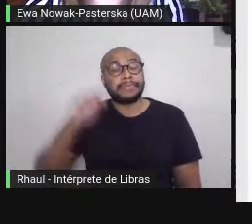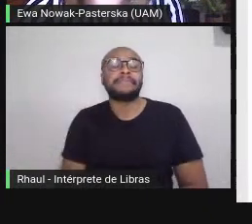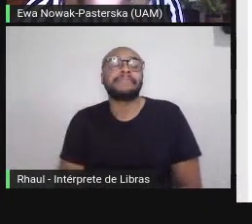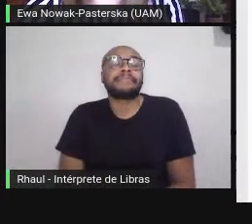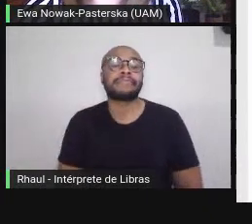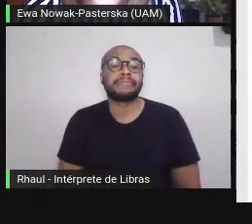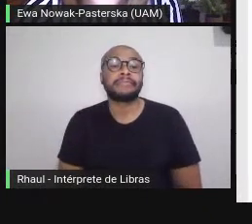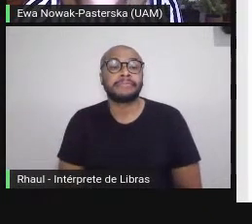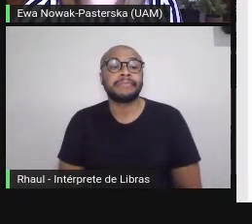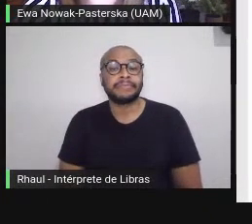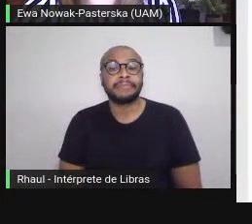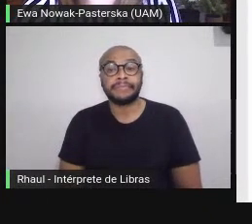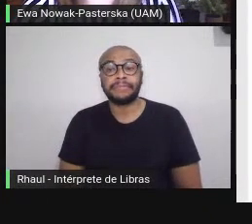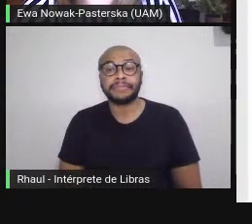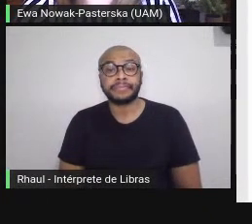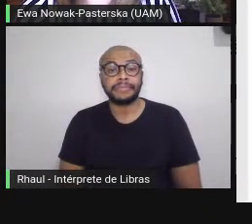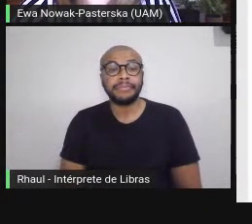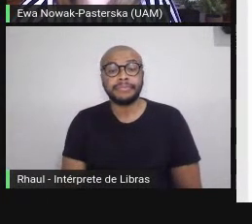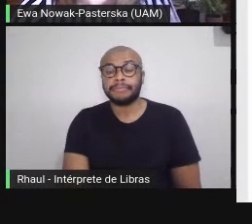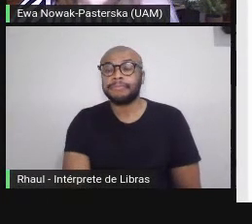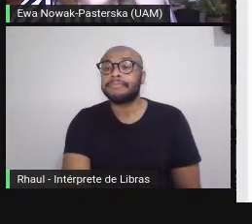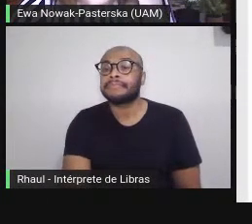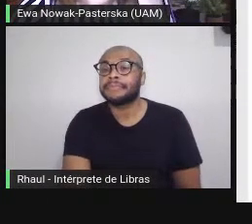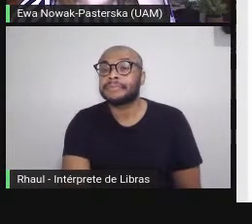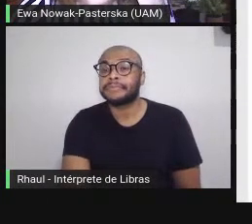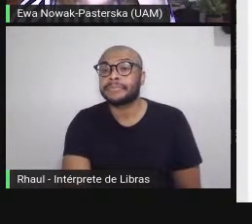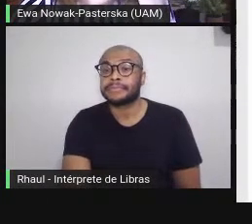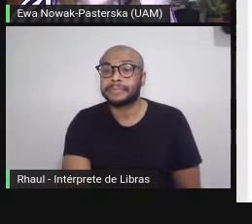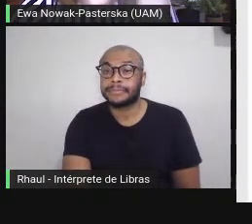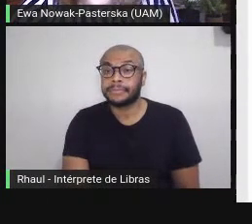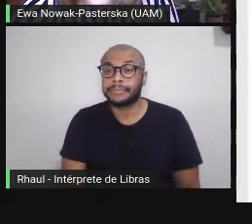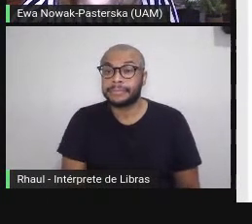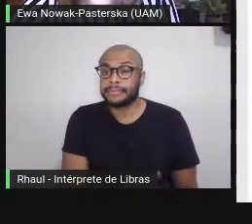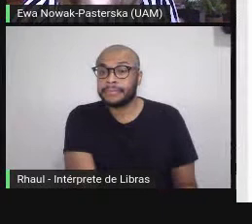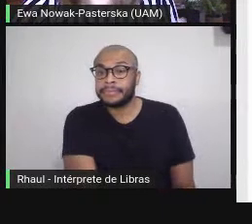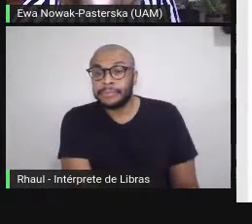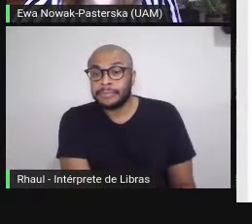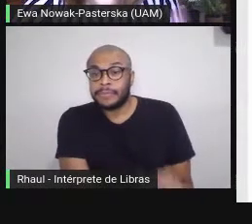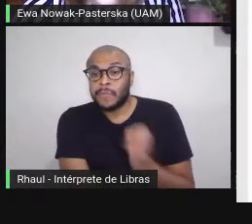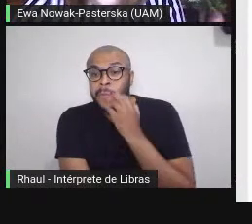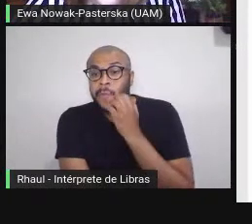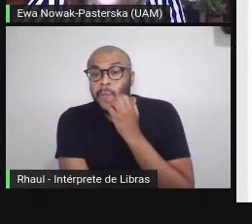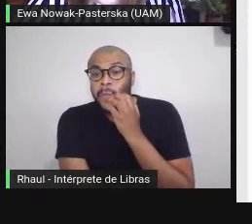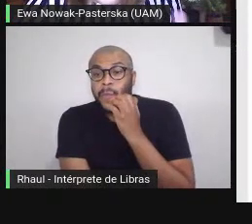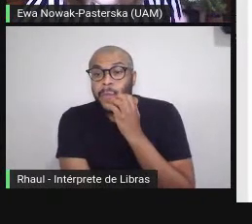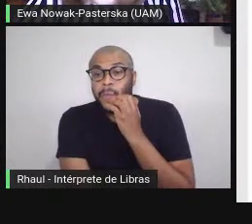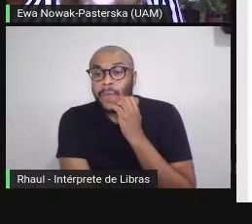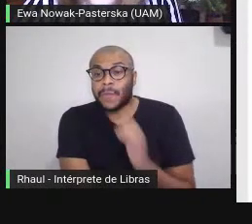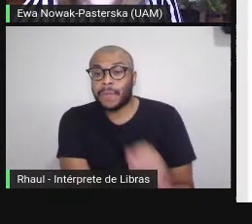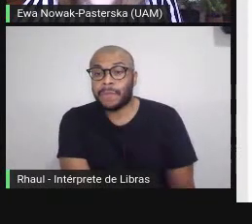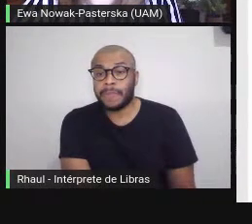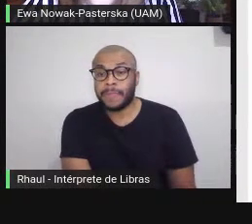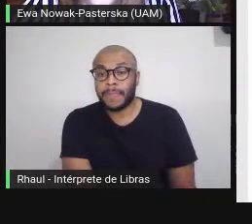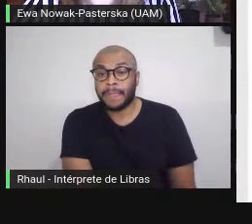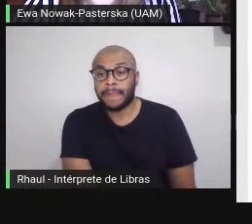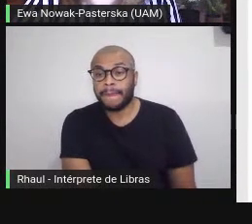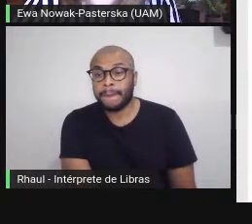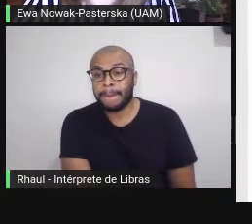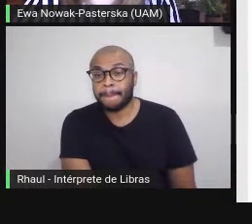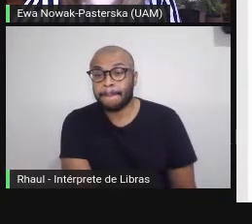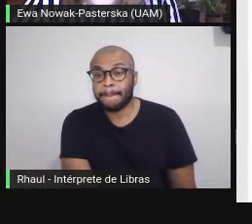Takie właśnie nazwy osobowe dawne, one mogły nazywać czy charakteryzować